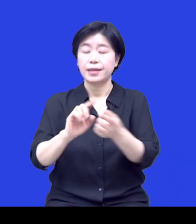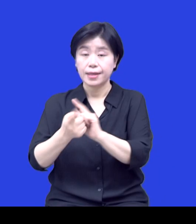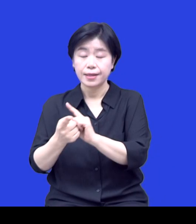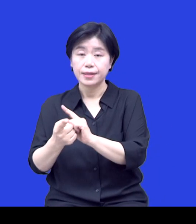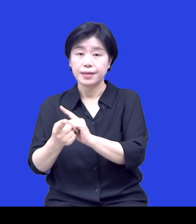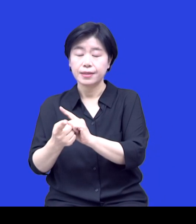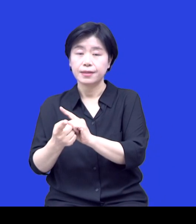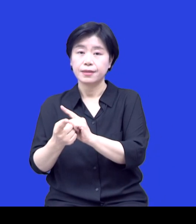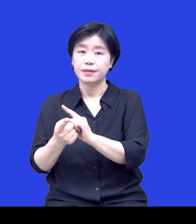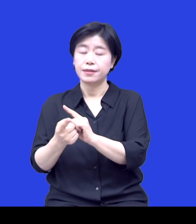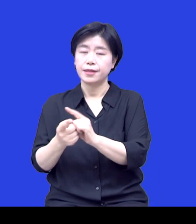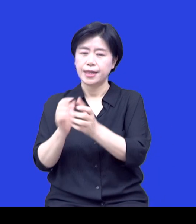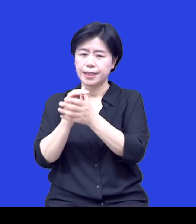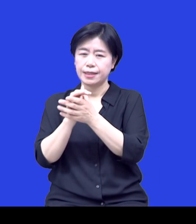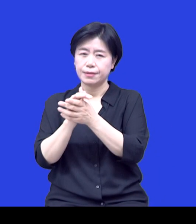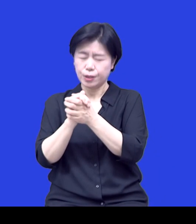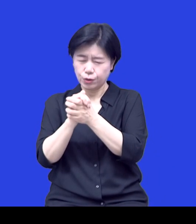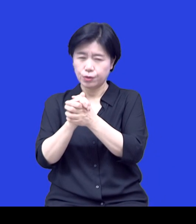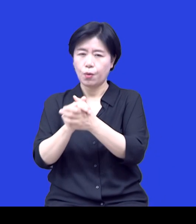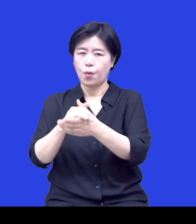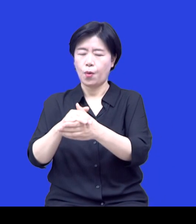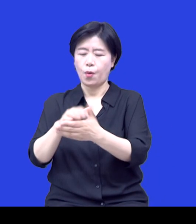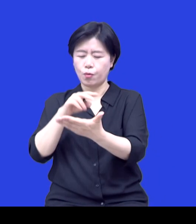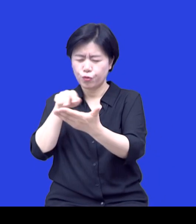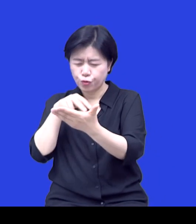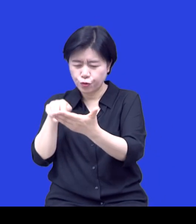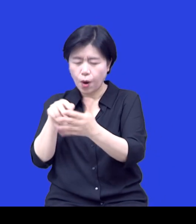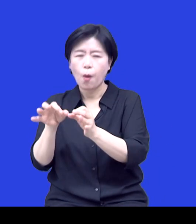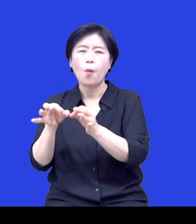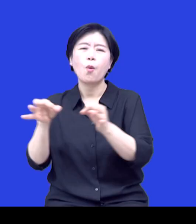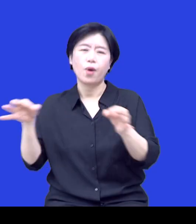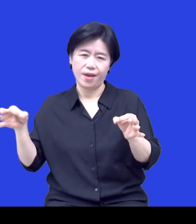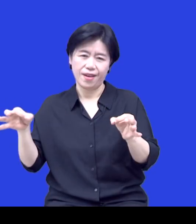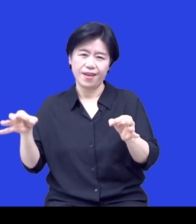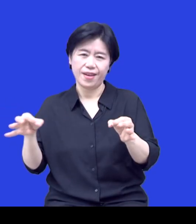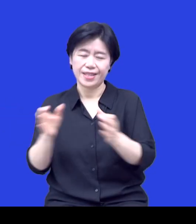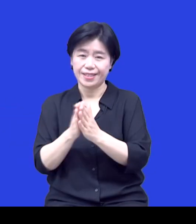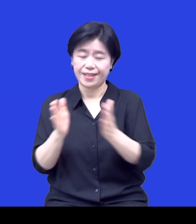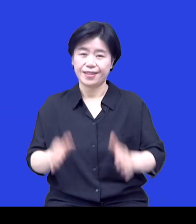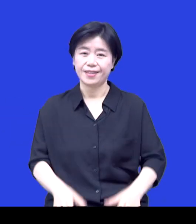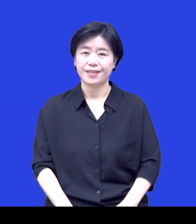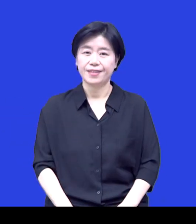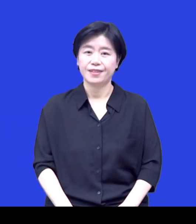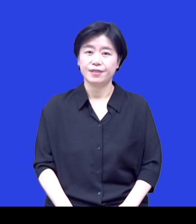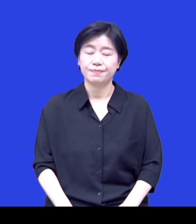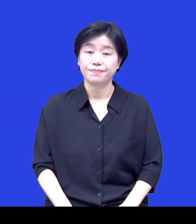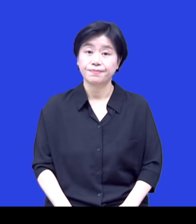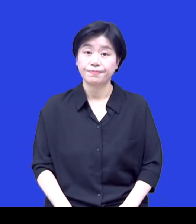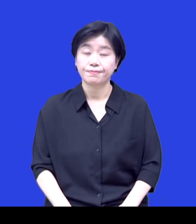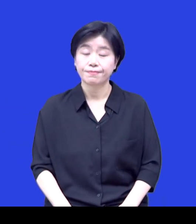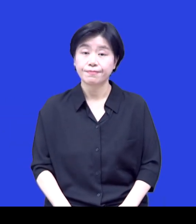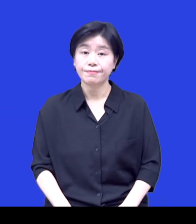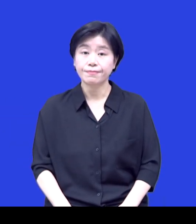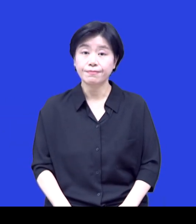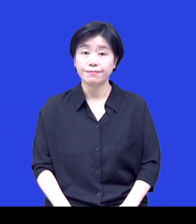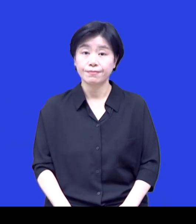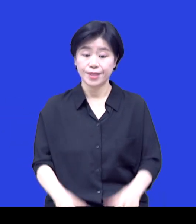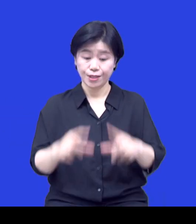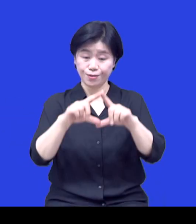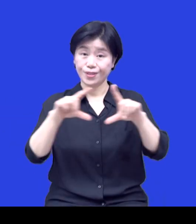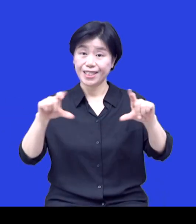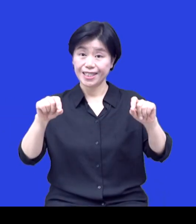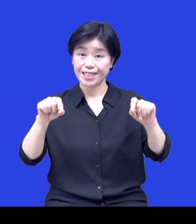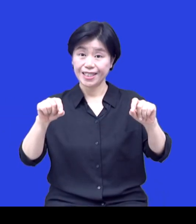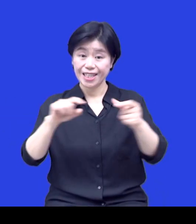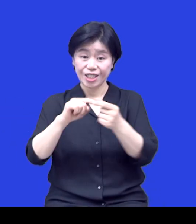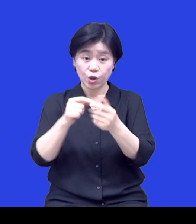가지고 계속해서 이 말씀과 기도. 그래서 막 아는 말씀도 막 어떤 거는 이것도 할 뿐 아니라 뒤에 제가 쓰면서